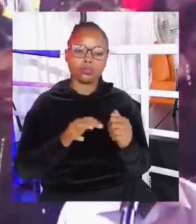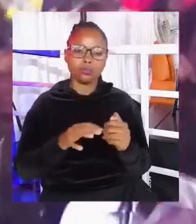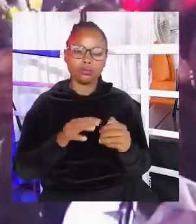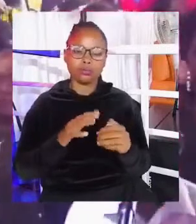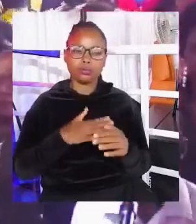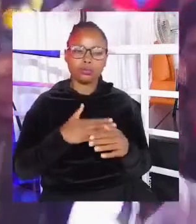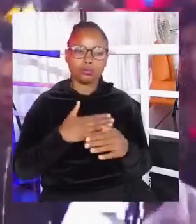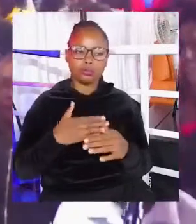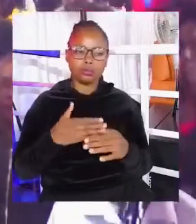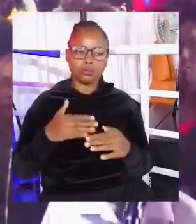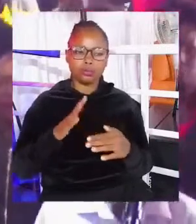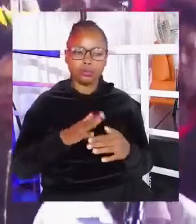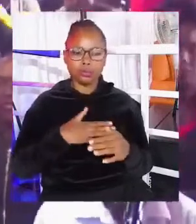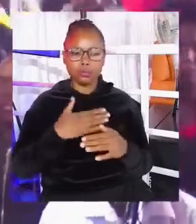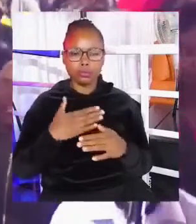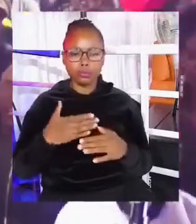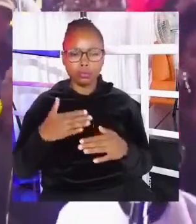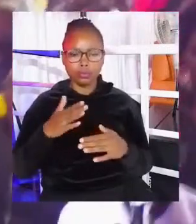Eunjoaga motoro